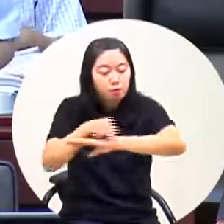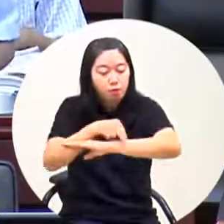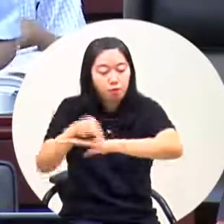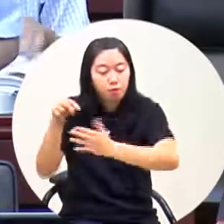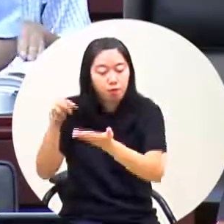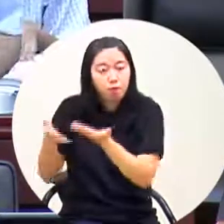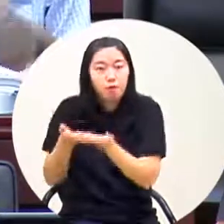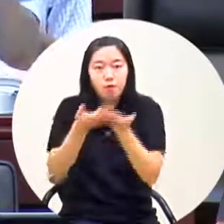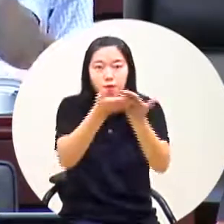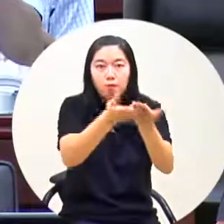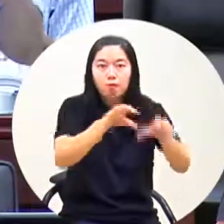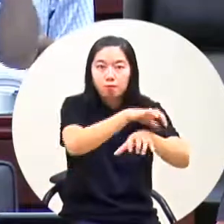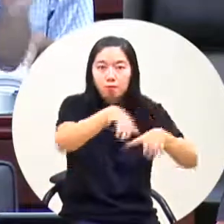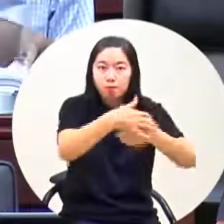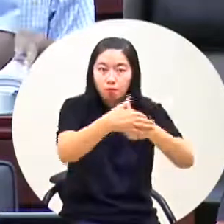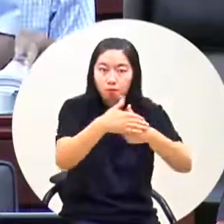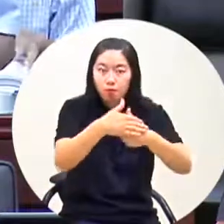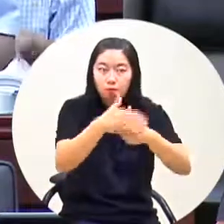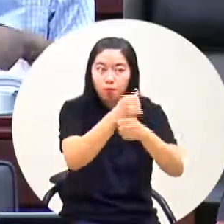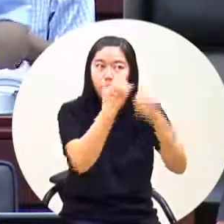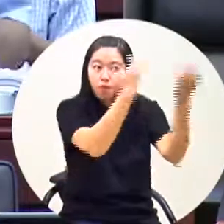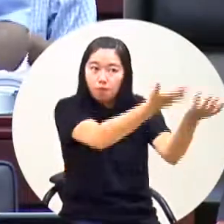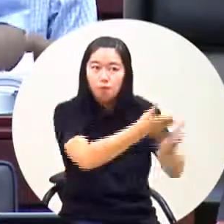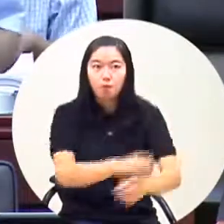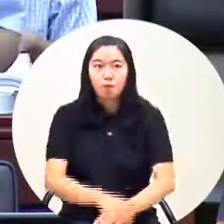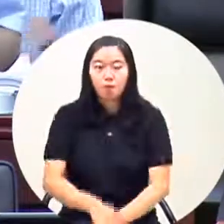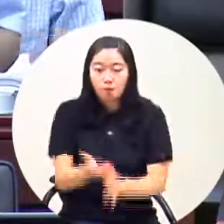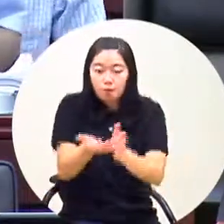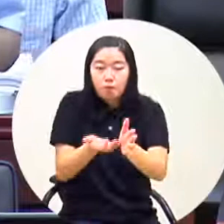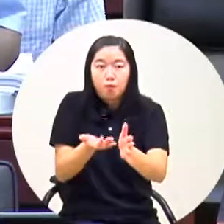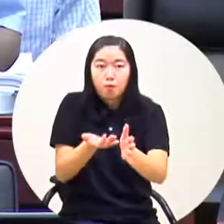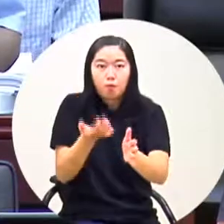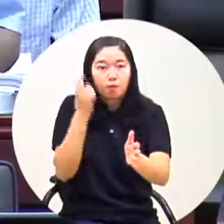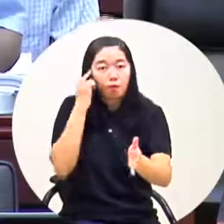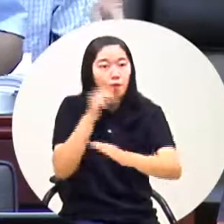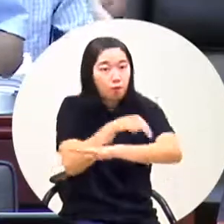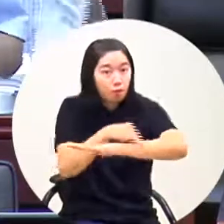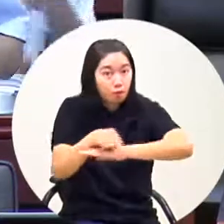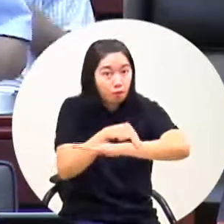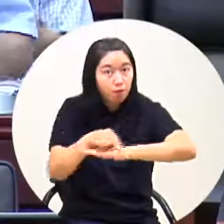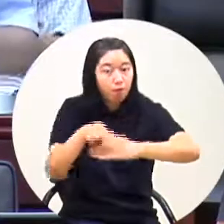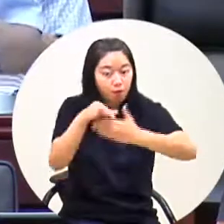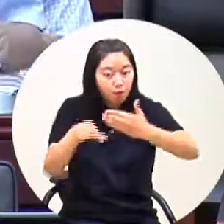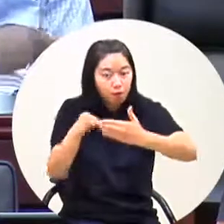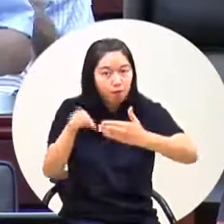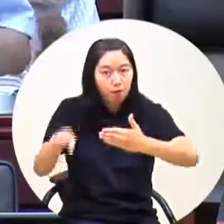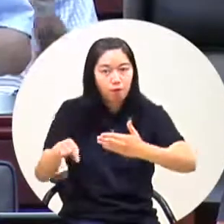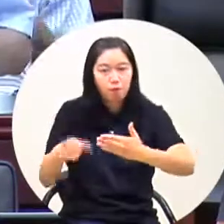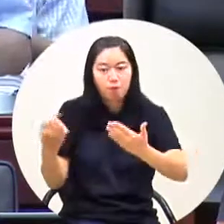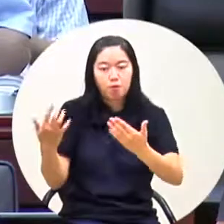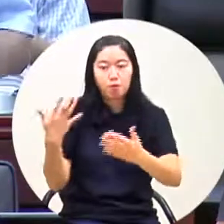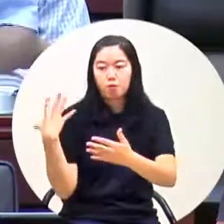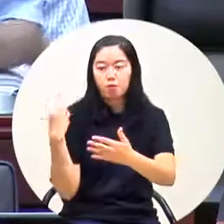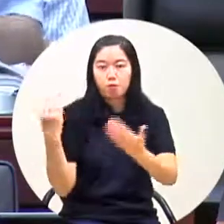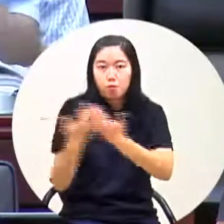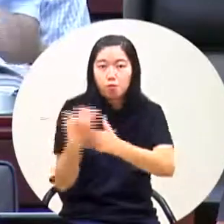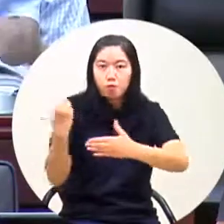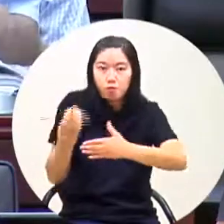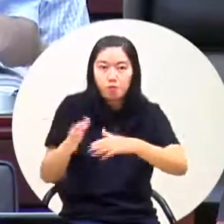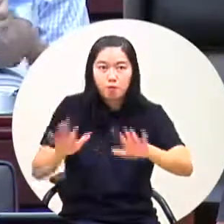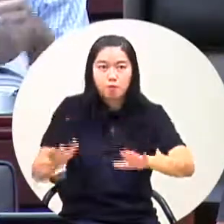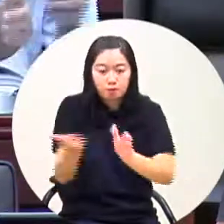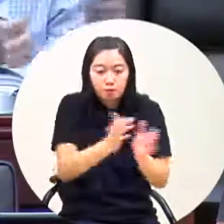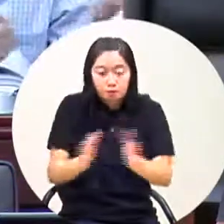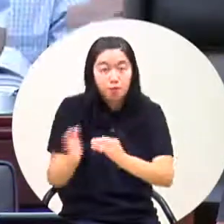环保署。那前面有关于规划的部分，哦，更新的部分目前正在准备了。